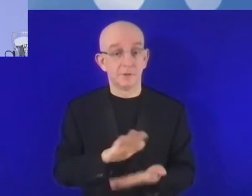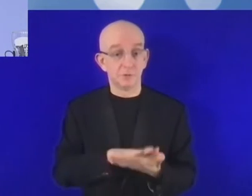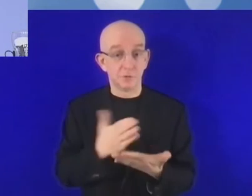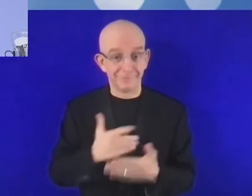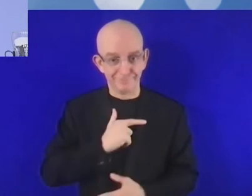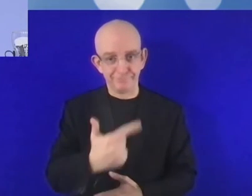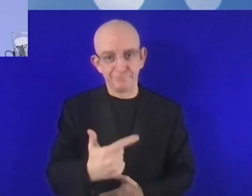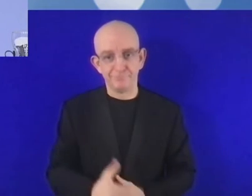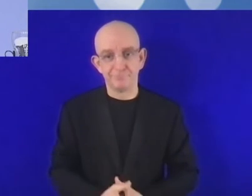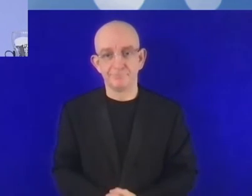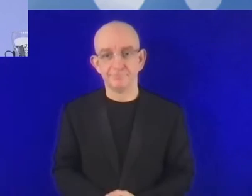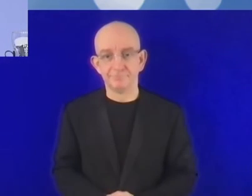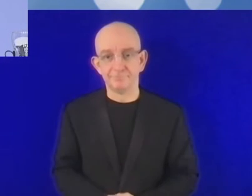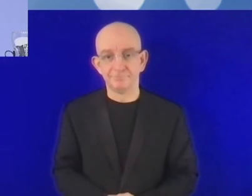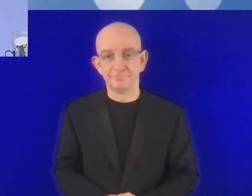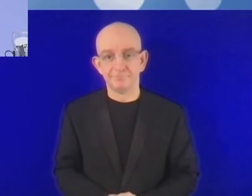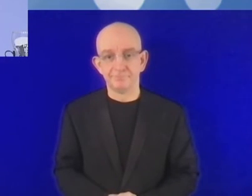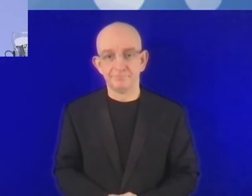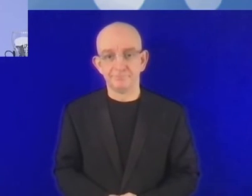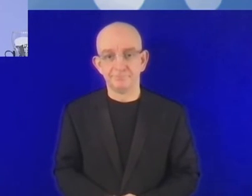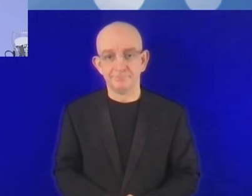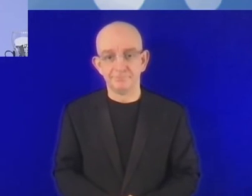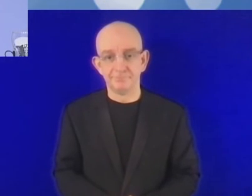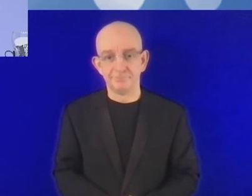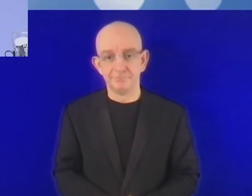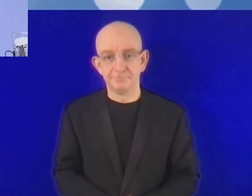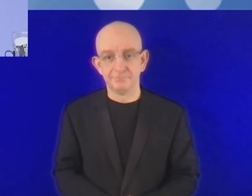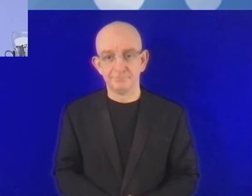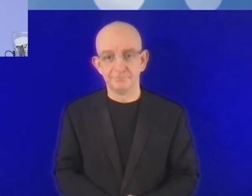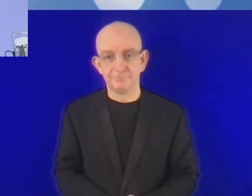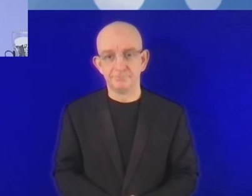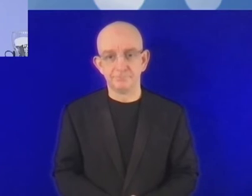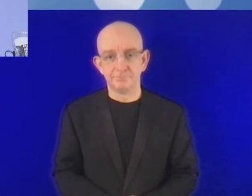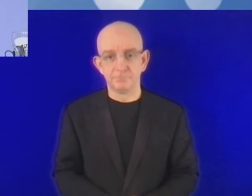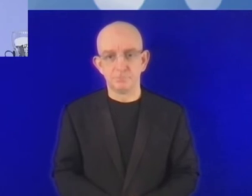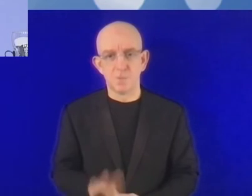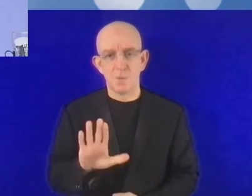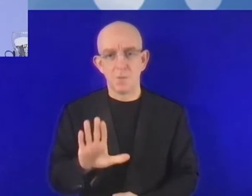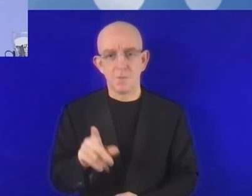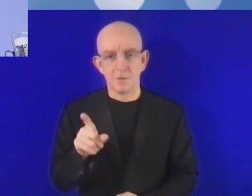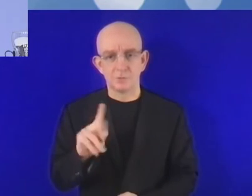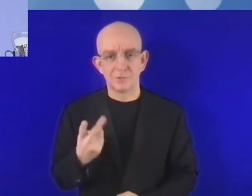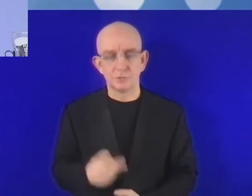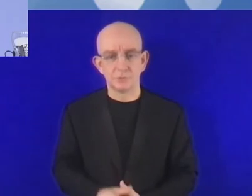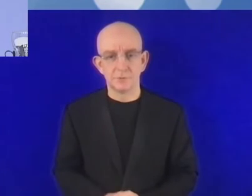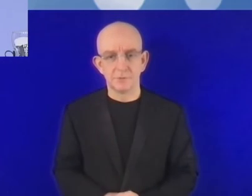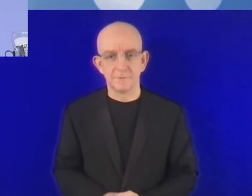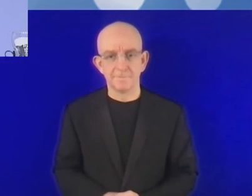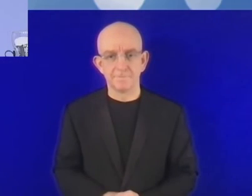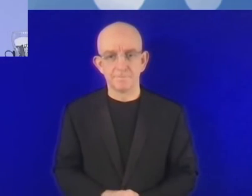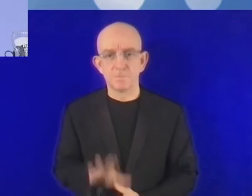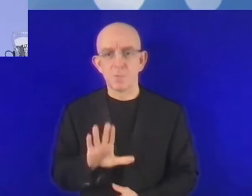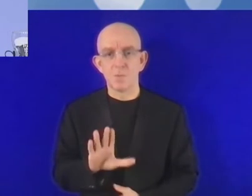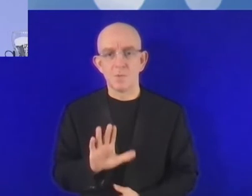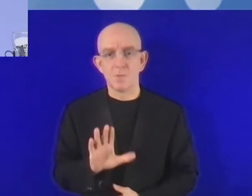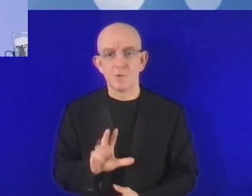мы были готовы рисковать, идти на риск, тогда мы могли бы лучше помогать